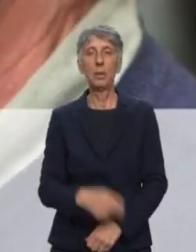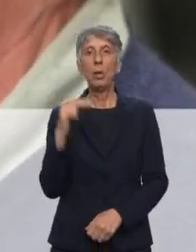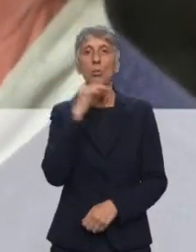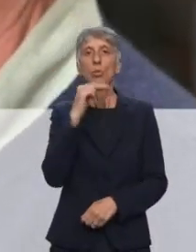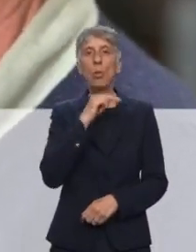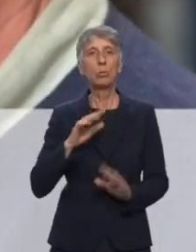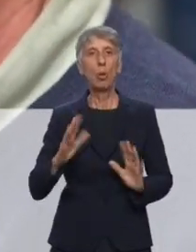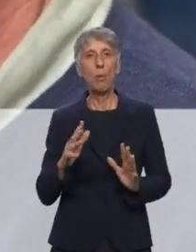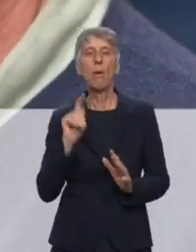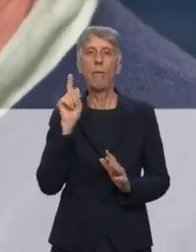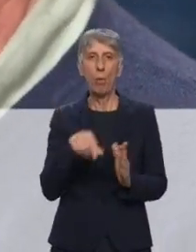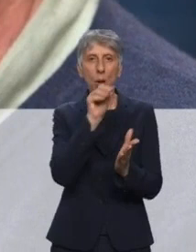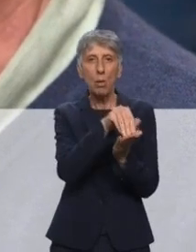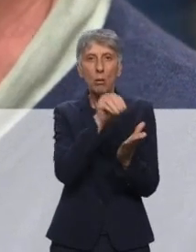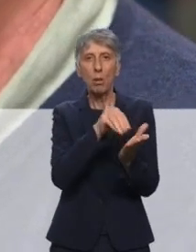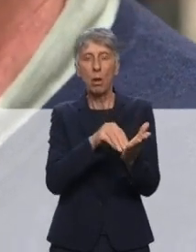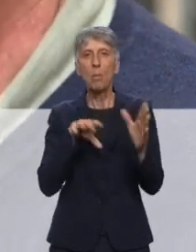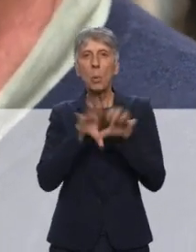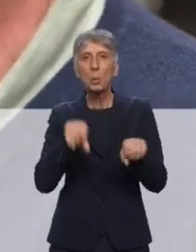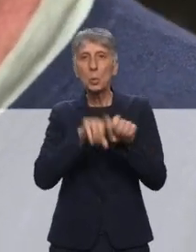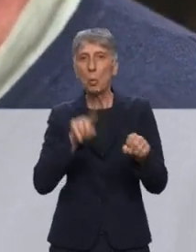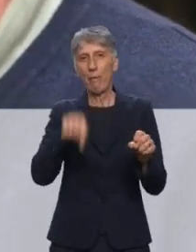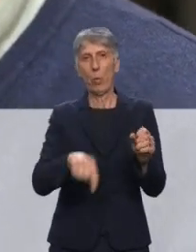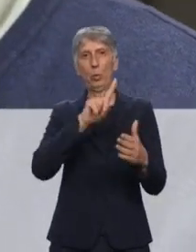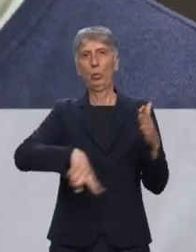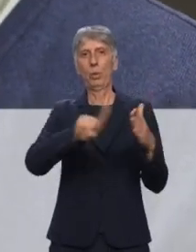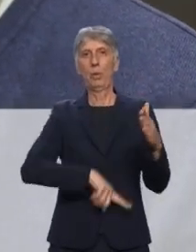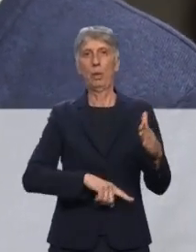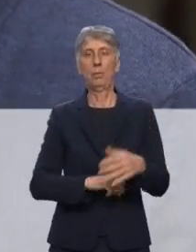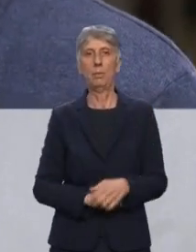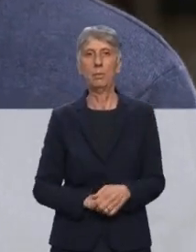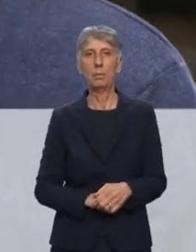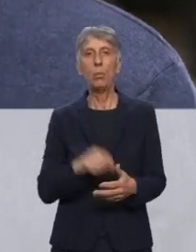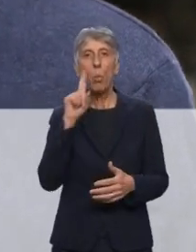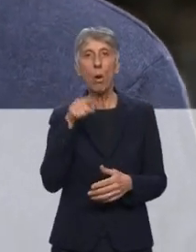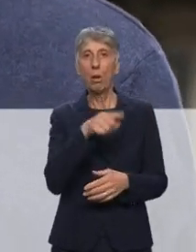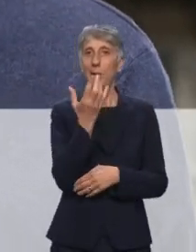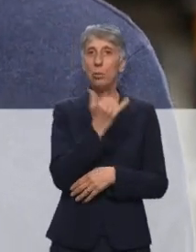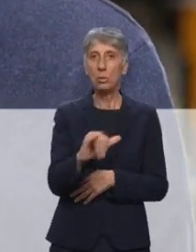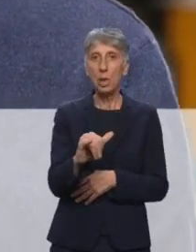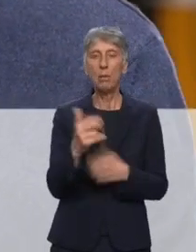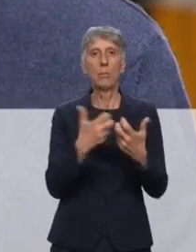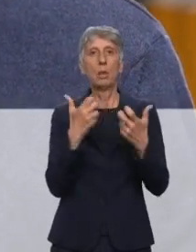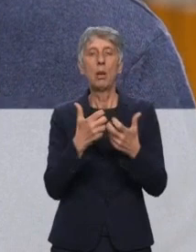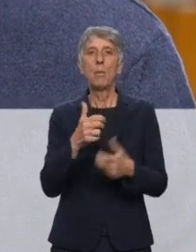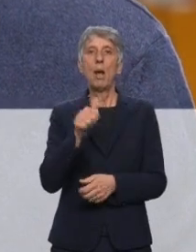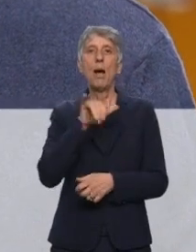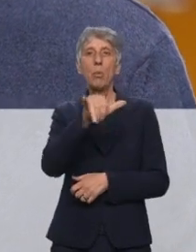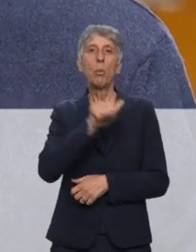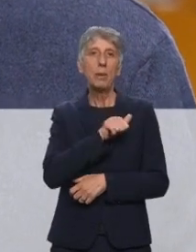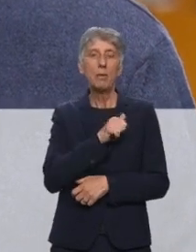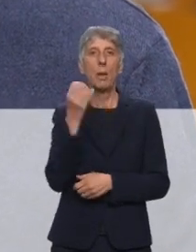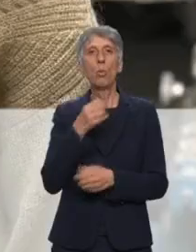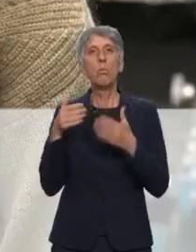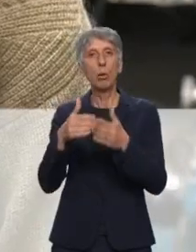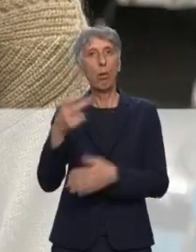répondre à l'urgence, il faut faire un inventaire des productions à supprimer. Soit parce qu'elles sont inutiles, comme les jets privés